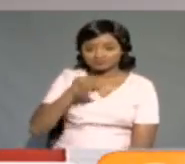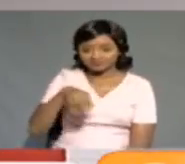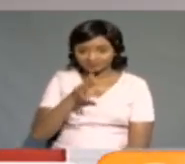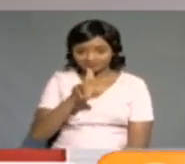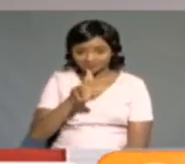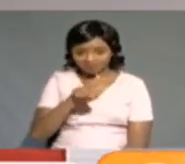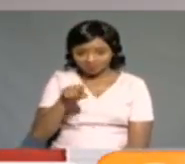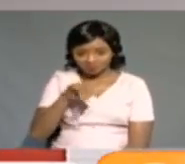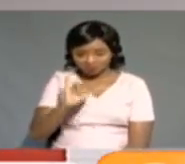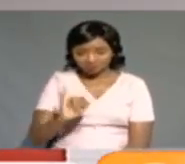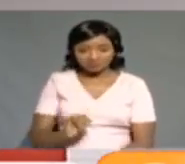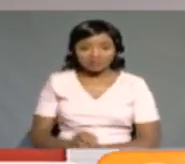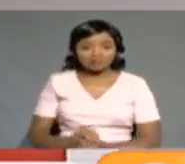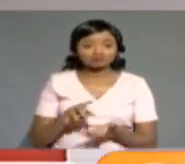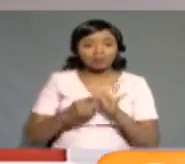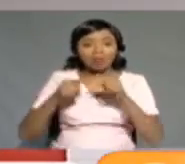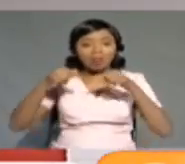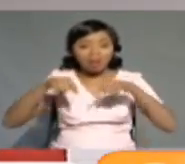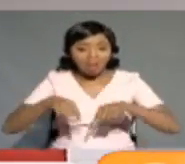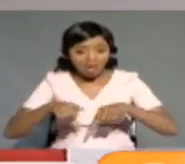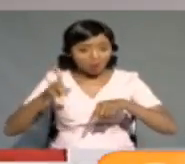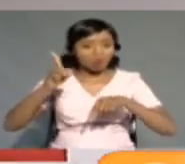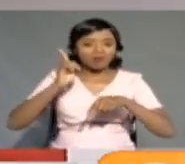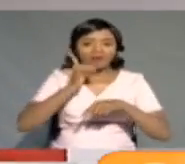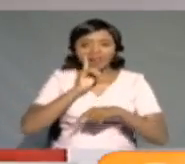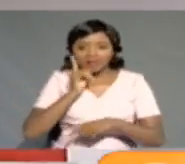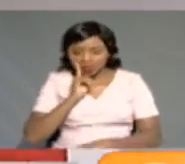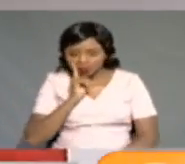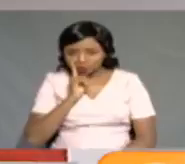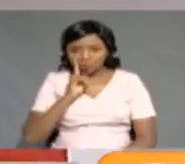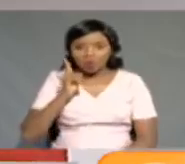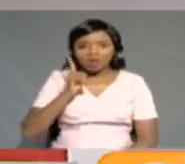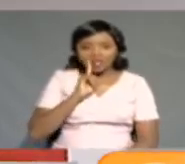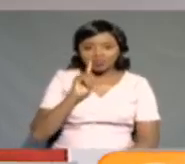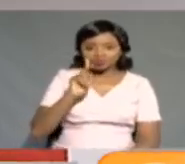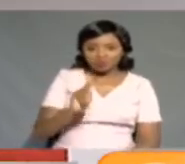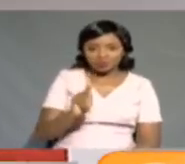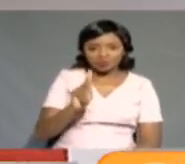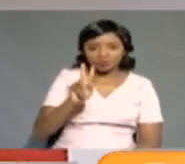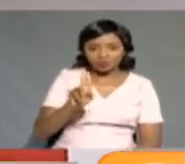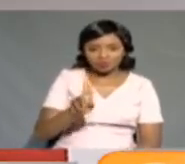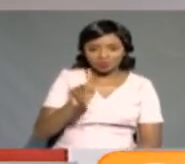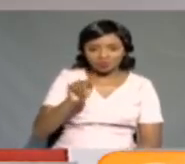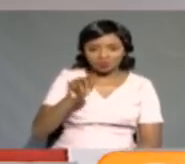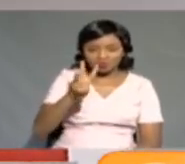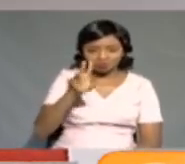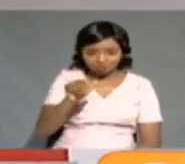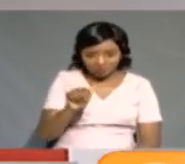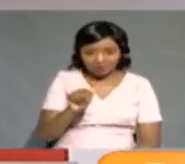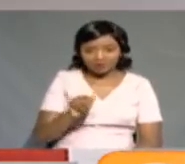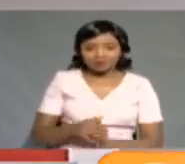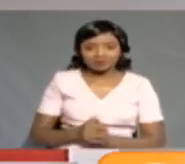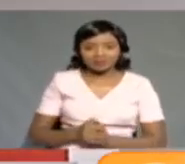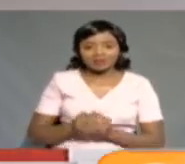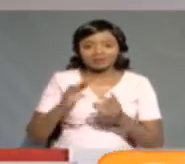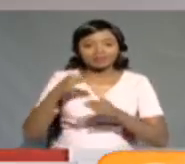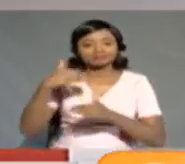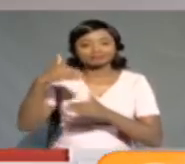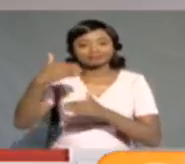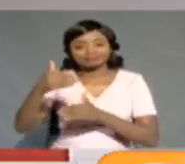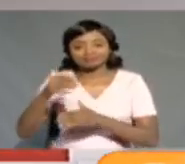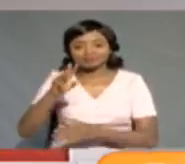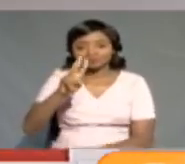kesho, kesho kutwa, mtondo, mtondogo, kitojo, alafu